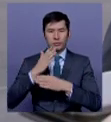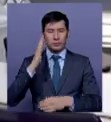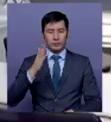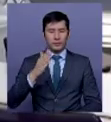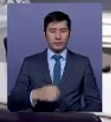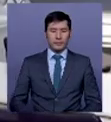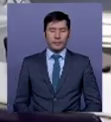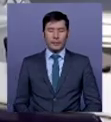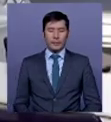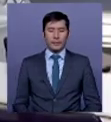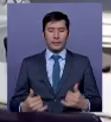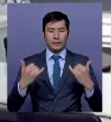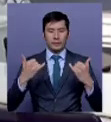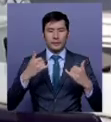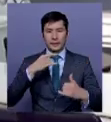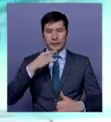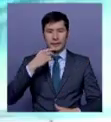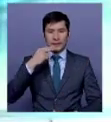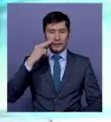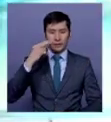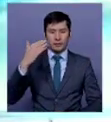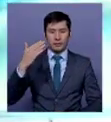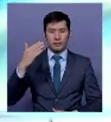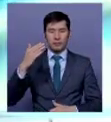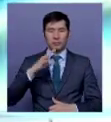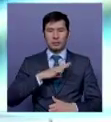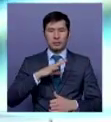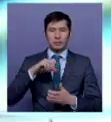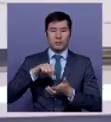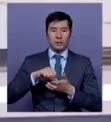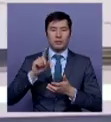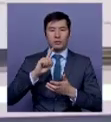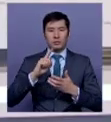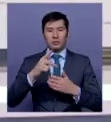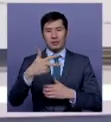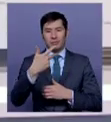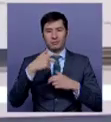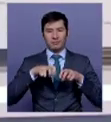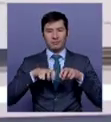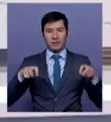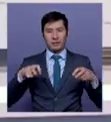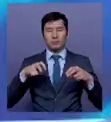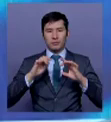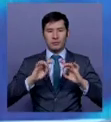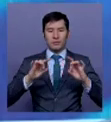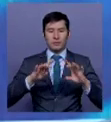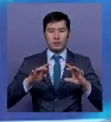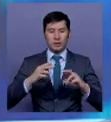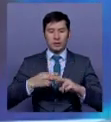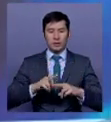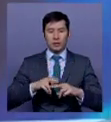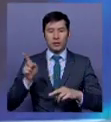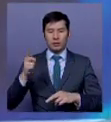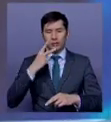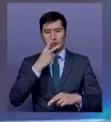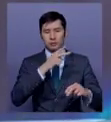істейміз. Бүгін қытайлық медиктердің қатысуымен алғашқы брифинг ұйымдастырылды. Қаладағы карантин режимінің сақталуына көңілдері толған,